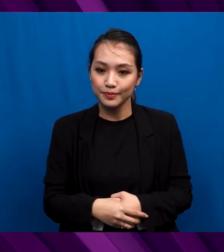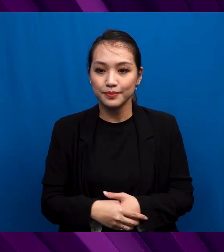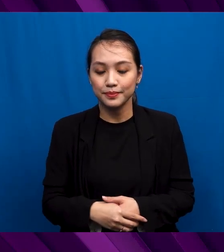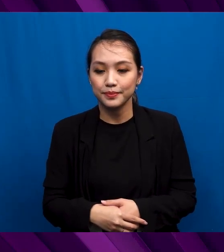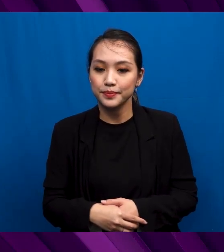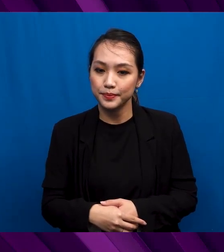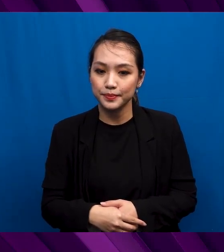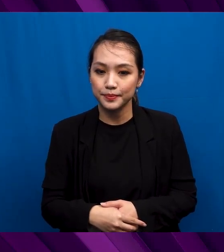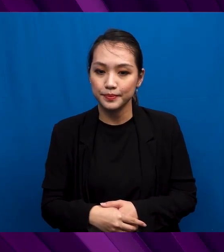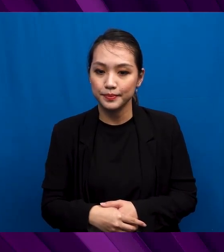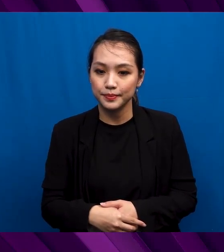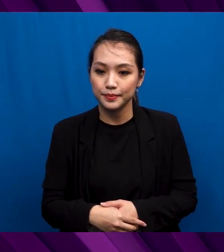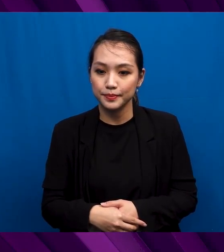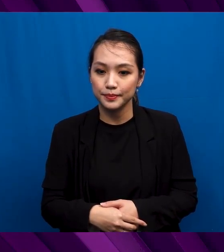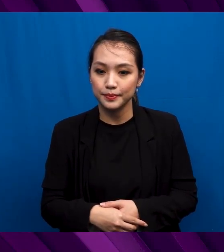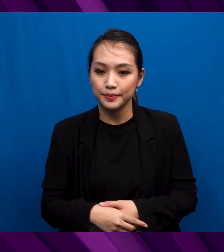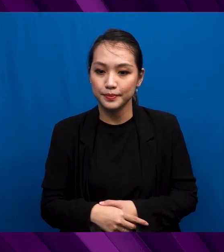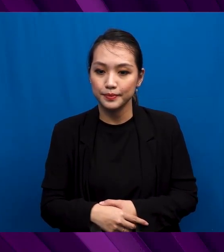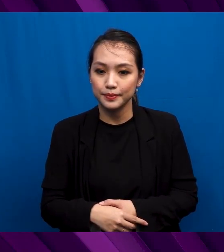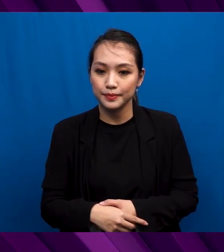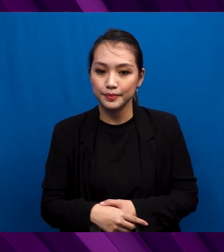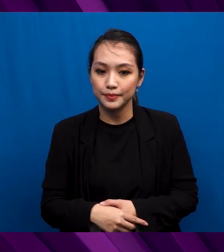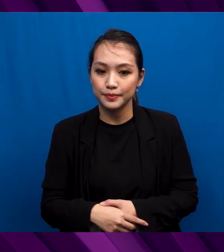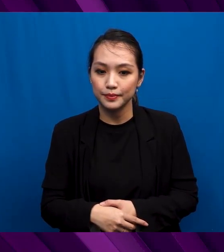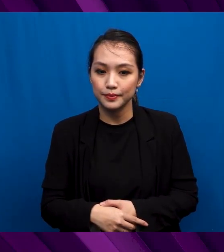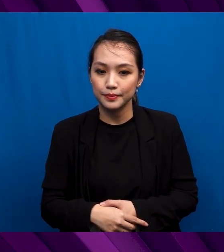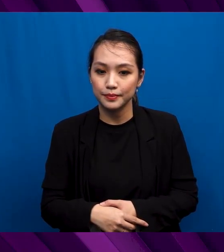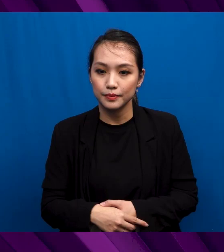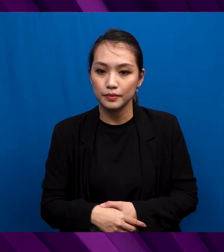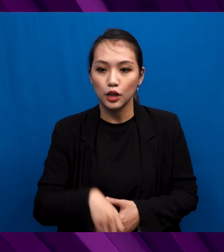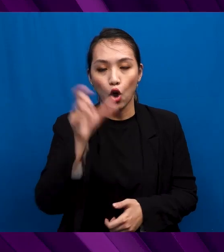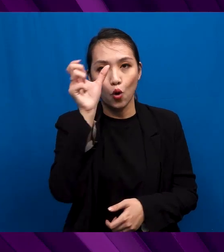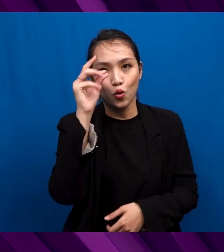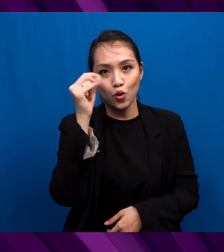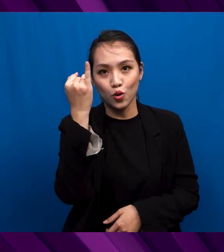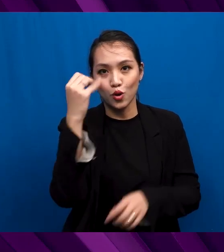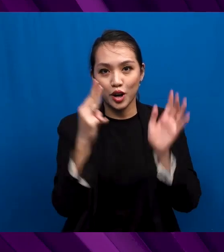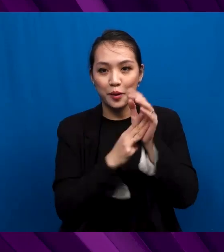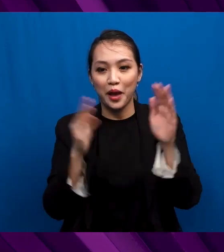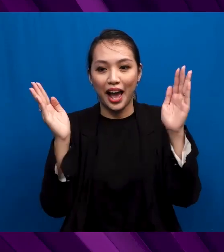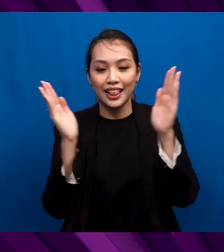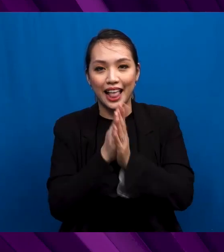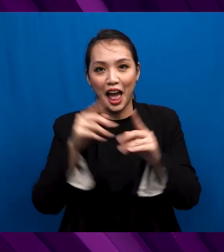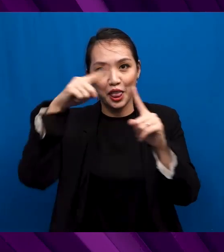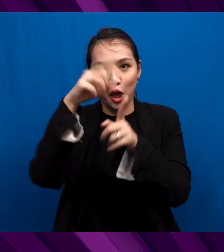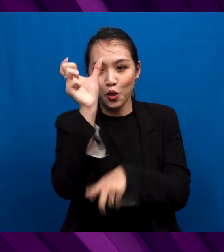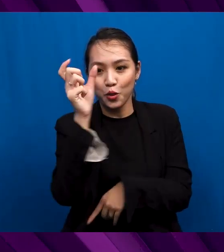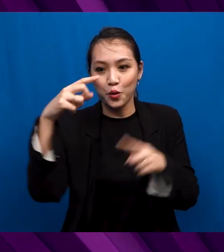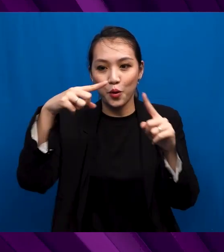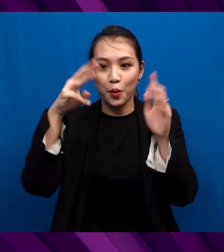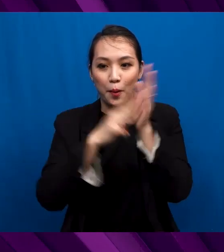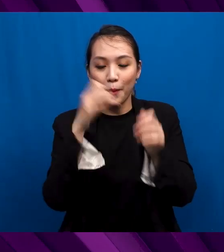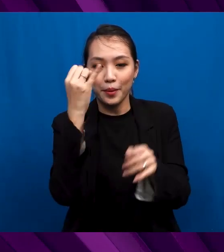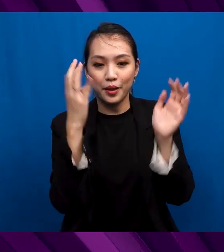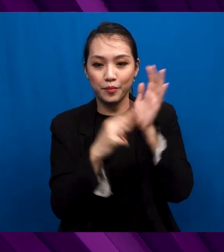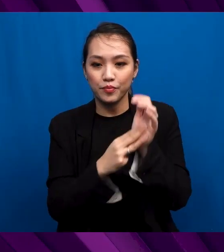siapa engkau berbantah dekat mata air Meriba. Jadi Urim dan Tumim ini menjadi kepunyaan bangsa Lewi.